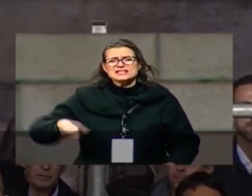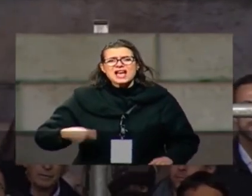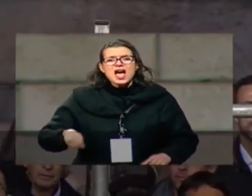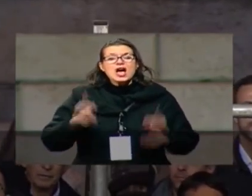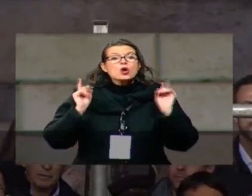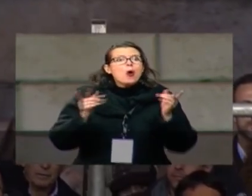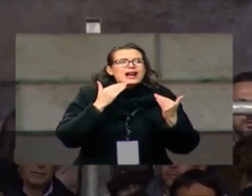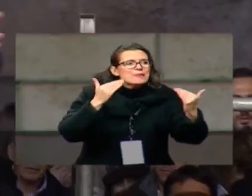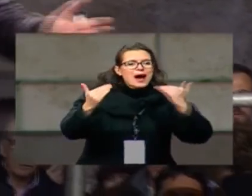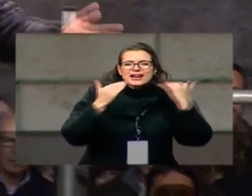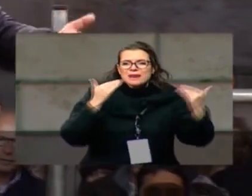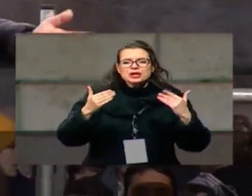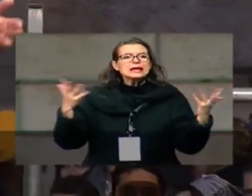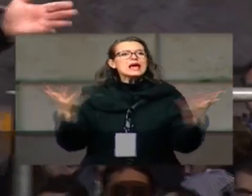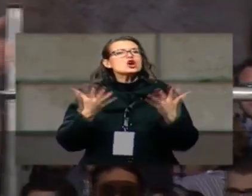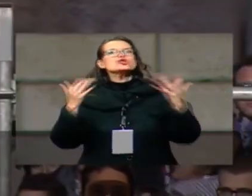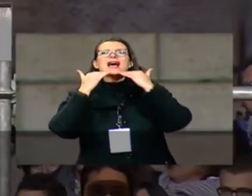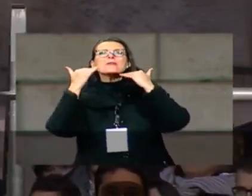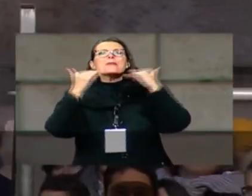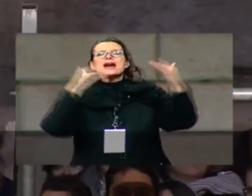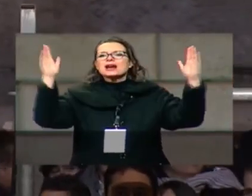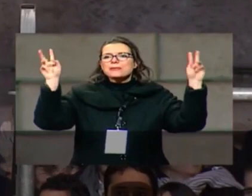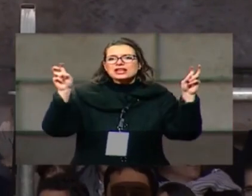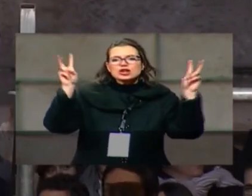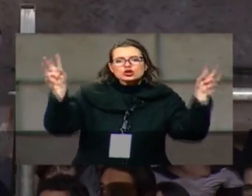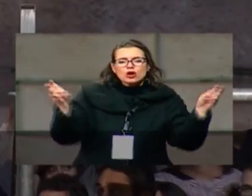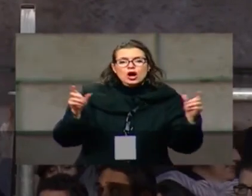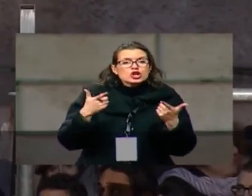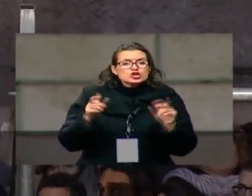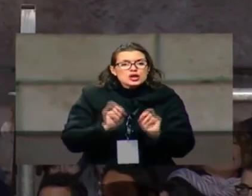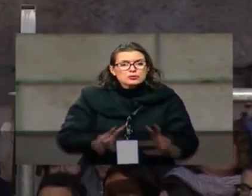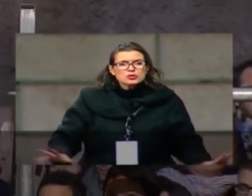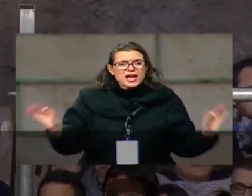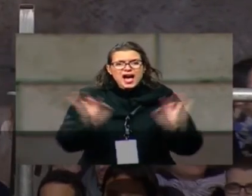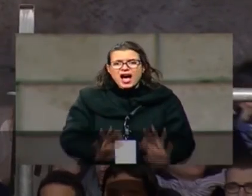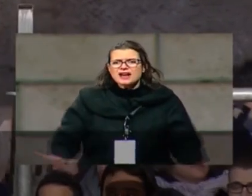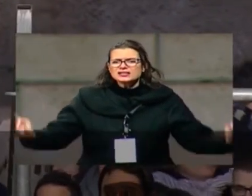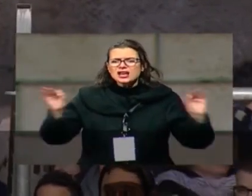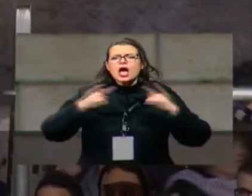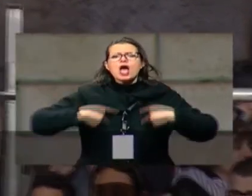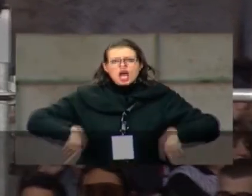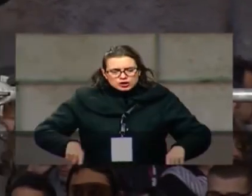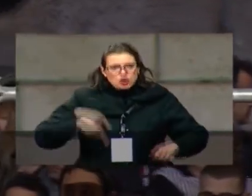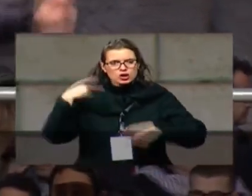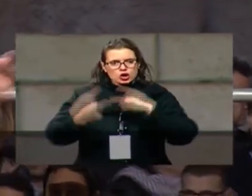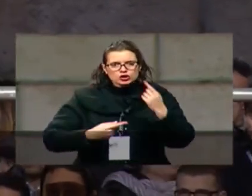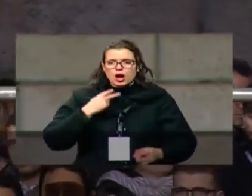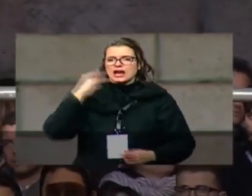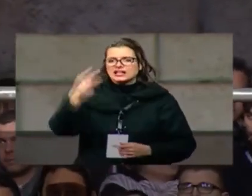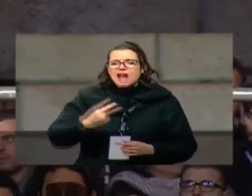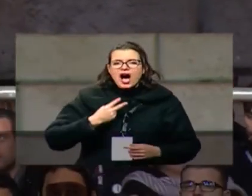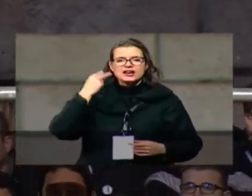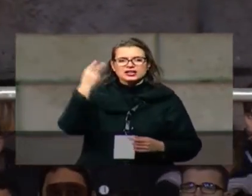Parlamento cos'è il Parlamento non c'è più niente e allora siamo qui ancora noi a gridar a